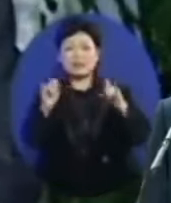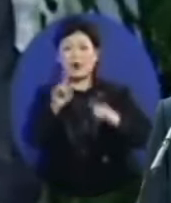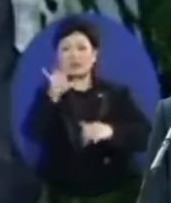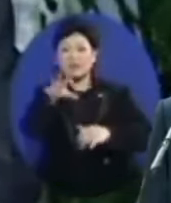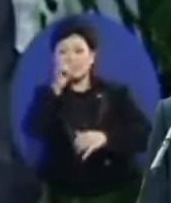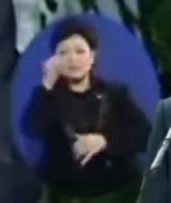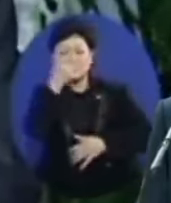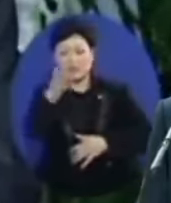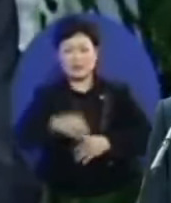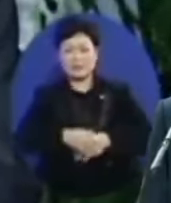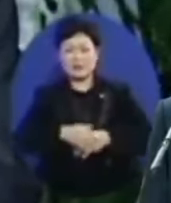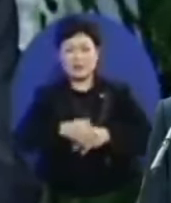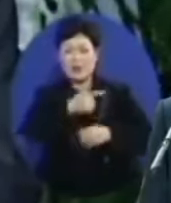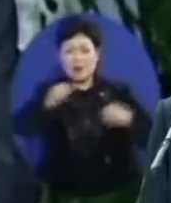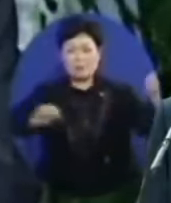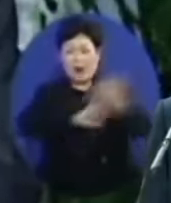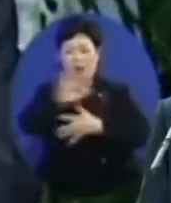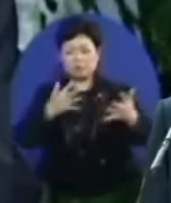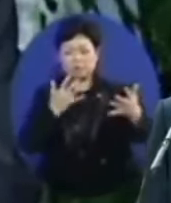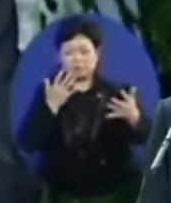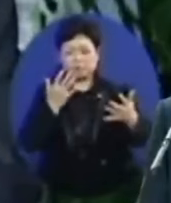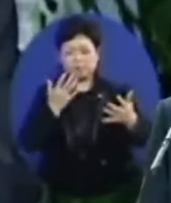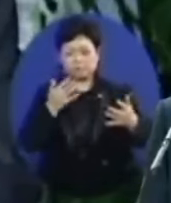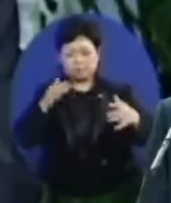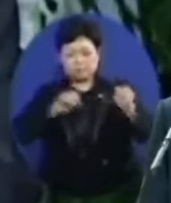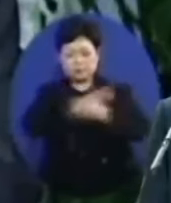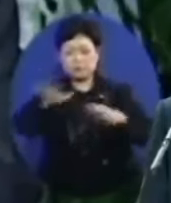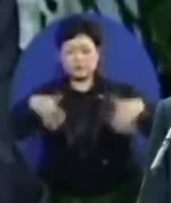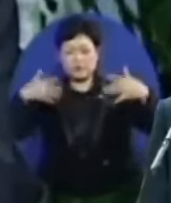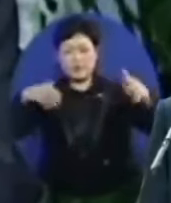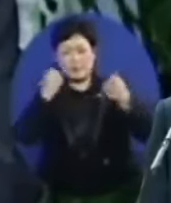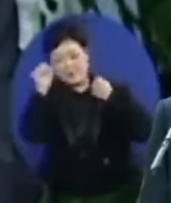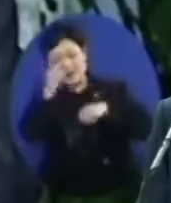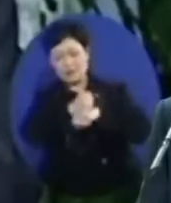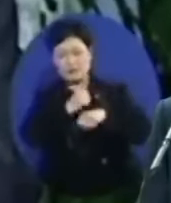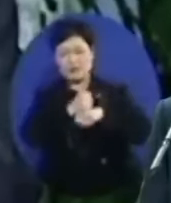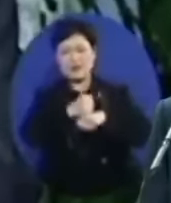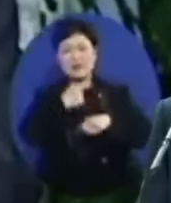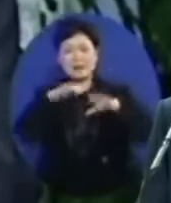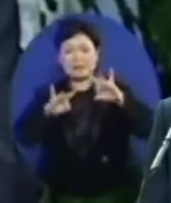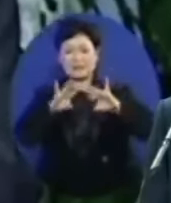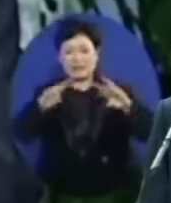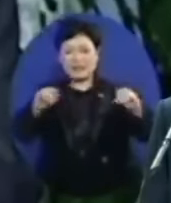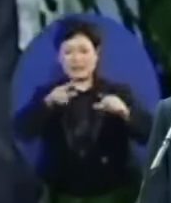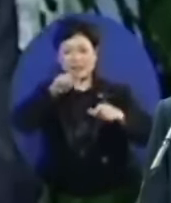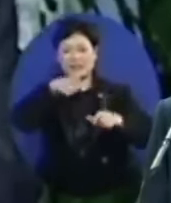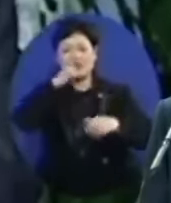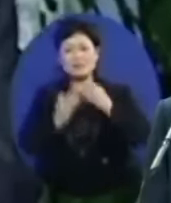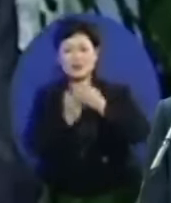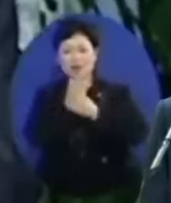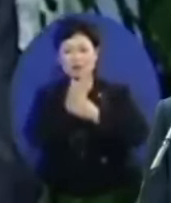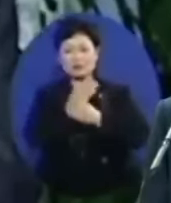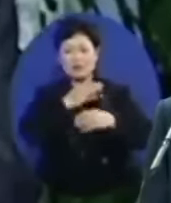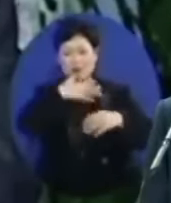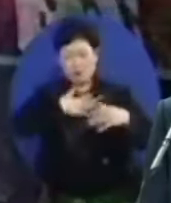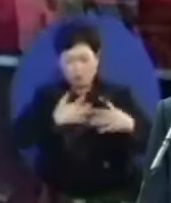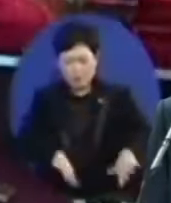광풍을 피하는 사람, 폭우를 가리우는 것 같은 사람, 마른 땅에 냇물 같은 사람, 곤비한 땅에 큰 밥의